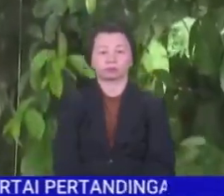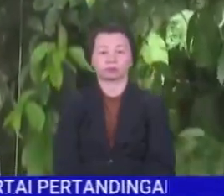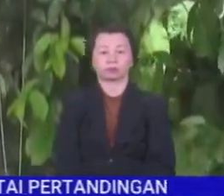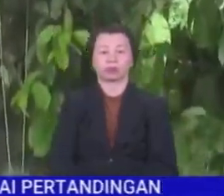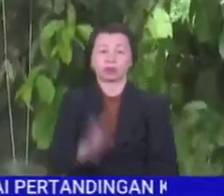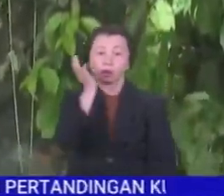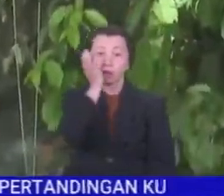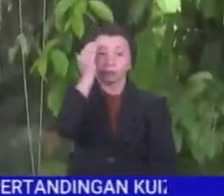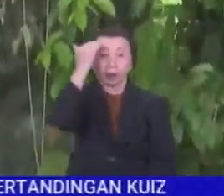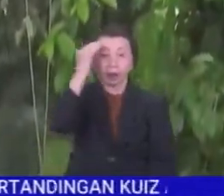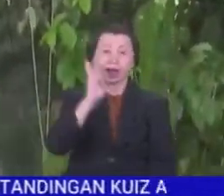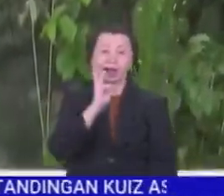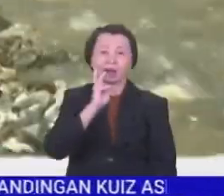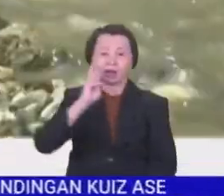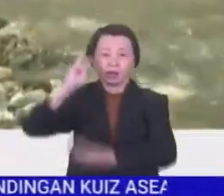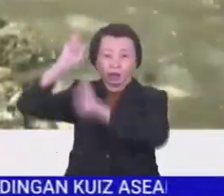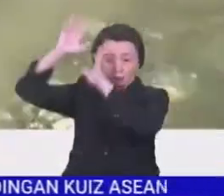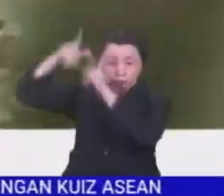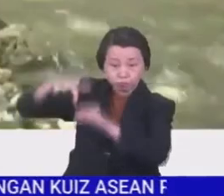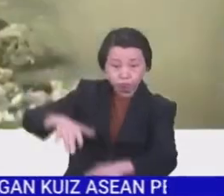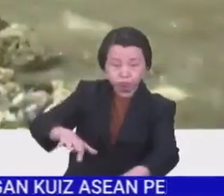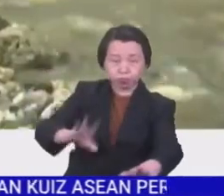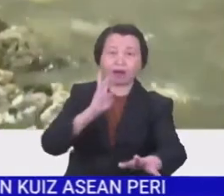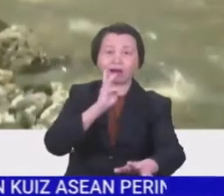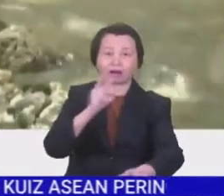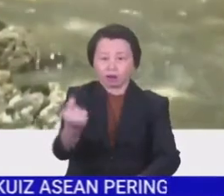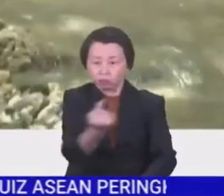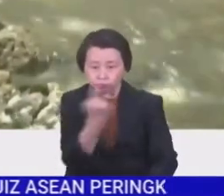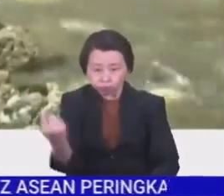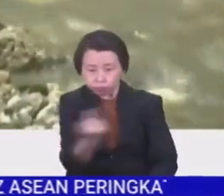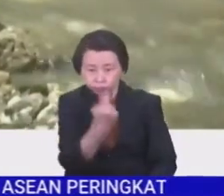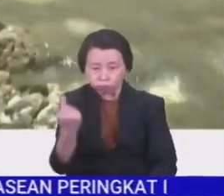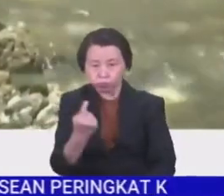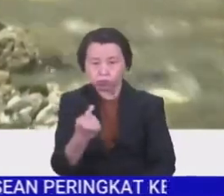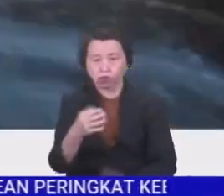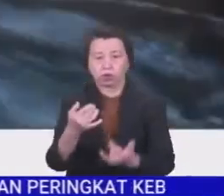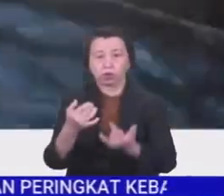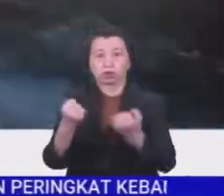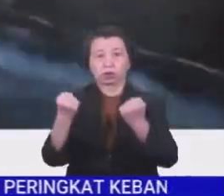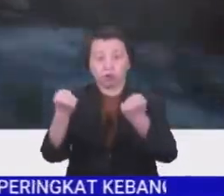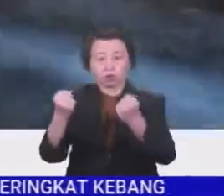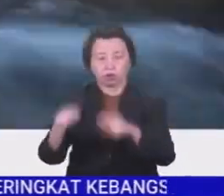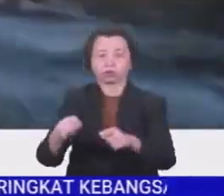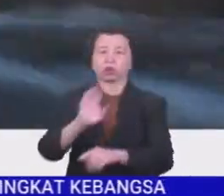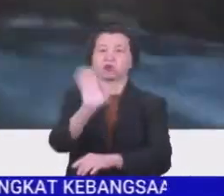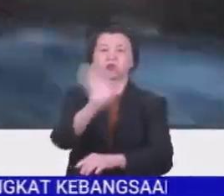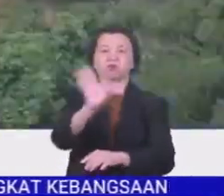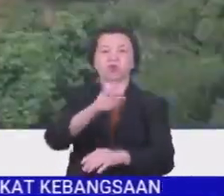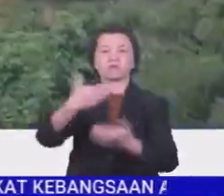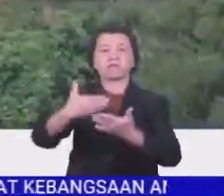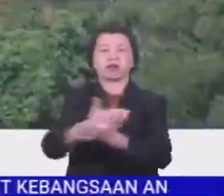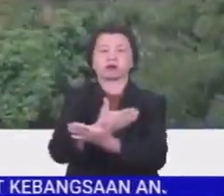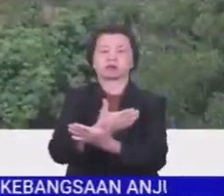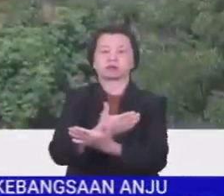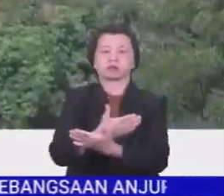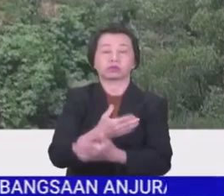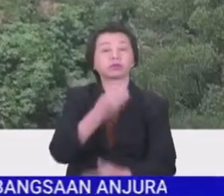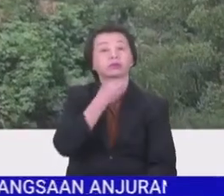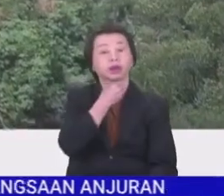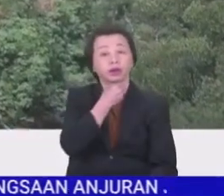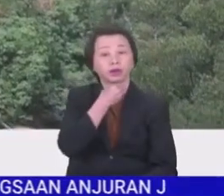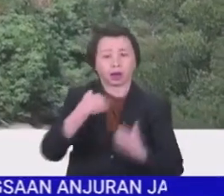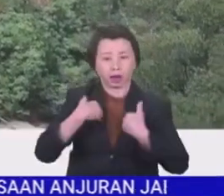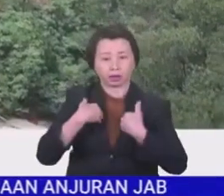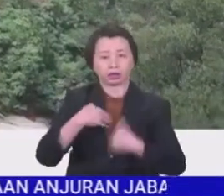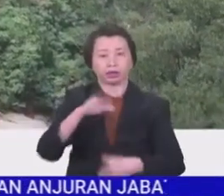Fenomena kepala air dan air pusar atau dikenali sebagai hidrolik ini bukanlah sesuatu yang baru. Di Perak,